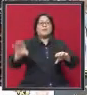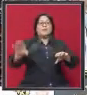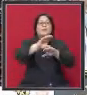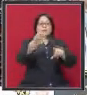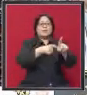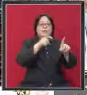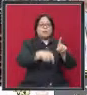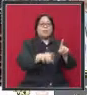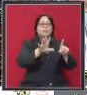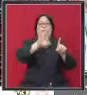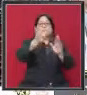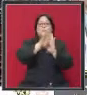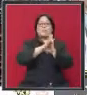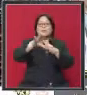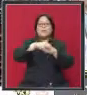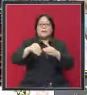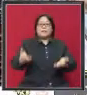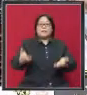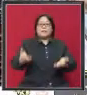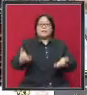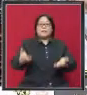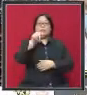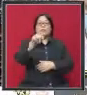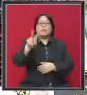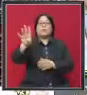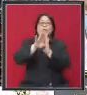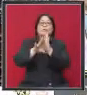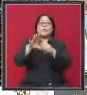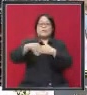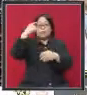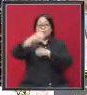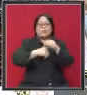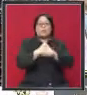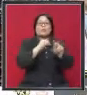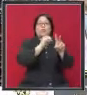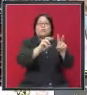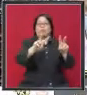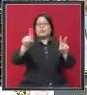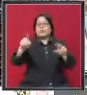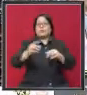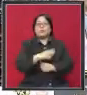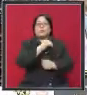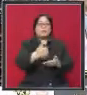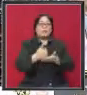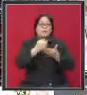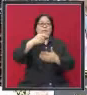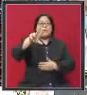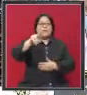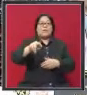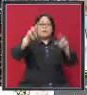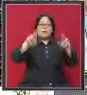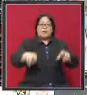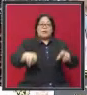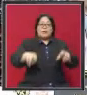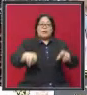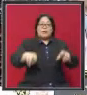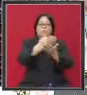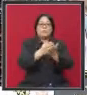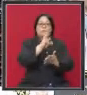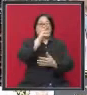peruntukan daripada RM1.5 bilion kepada RM2.2 bilion bagi tahun 2021 serta bantuan prihatin rakyat dengan